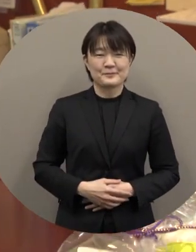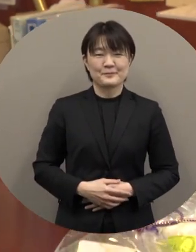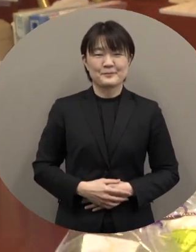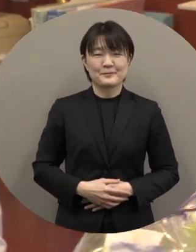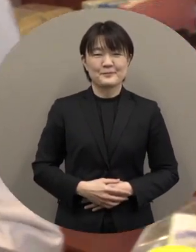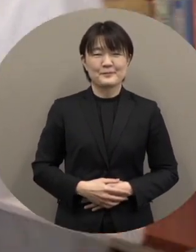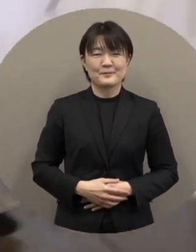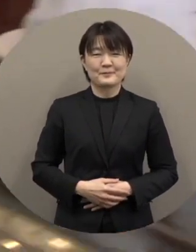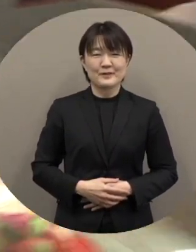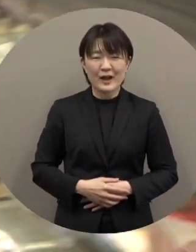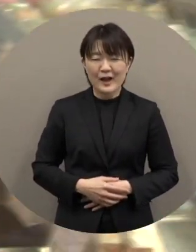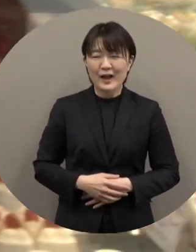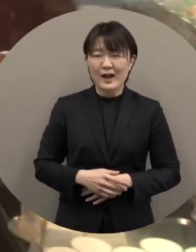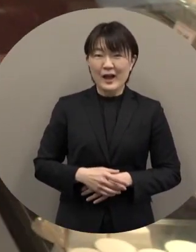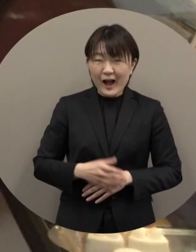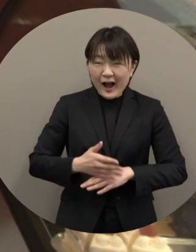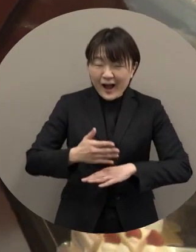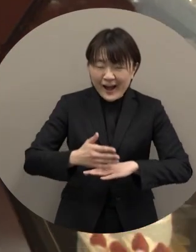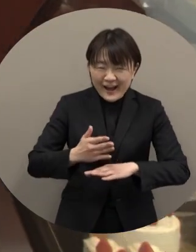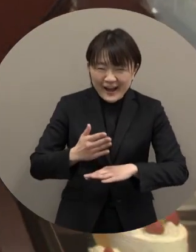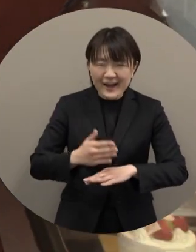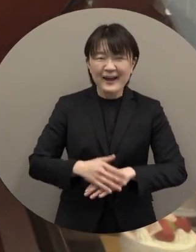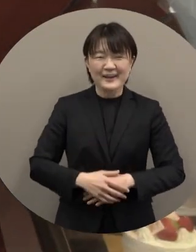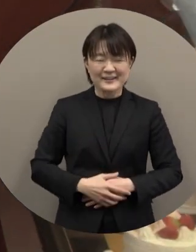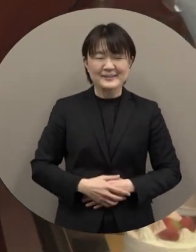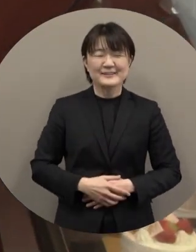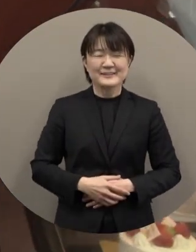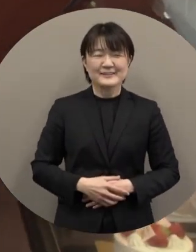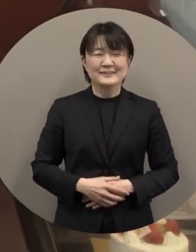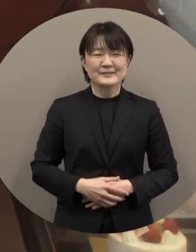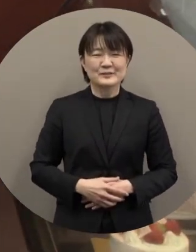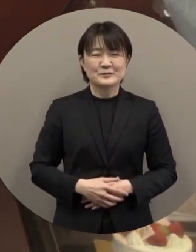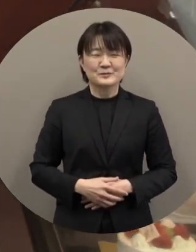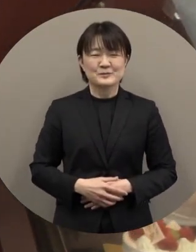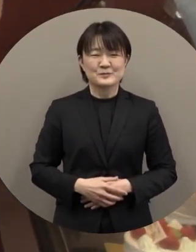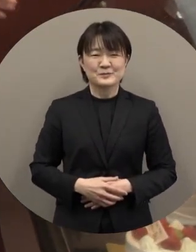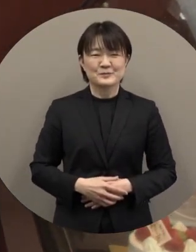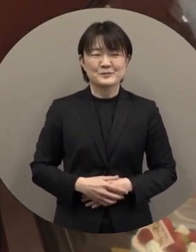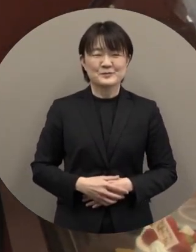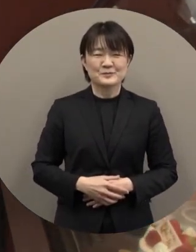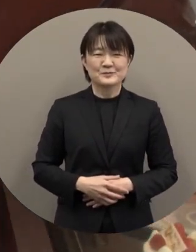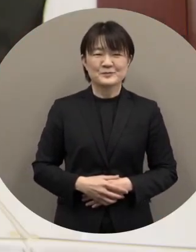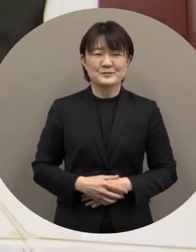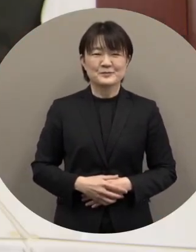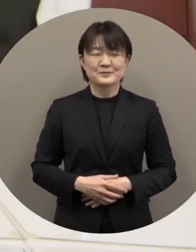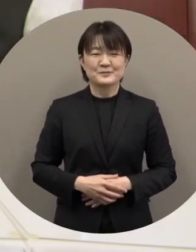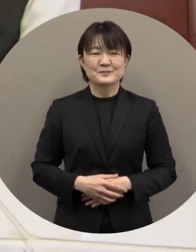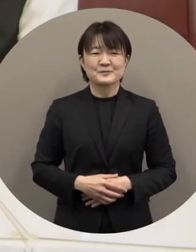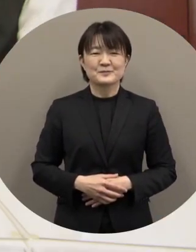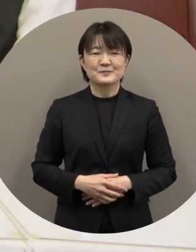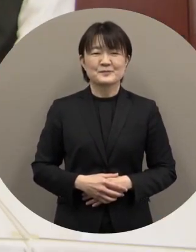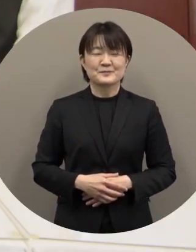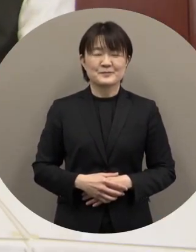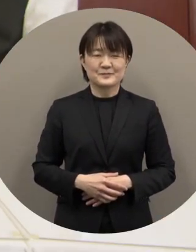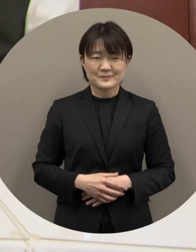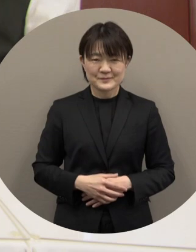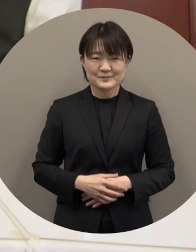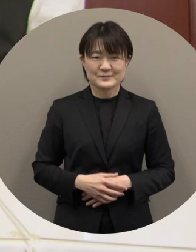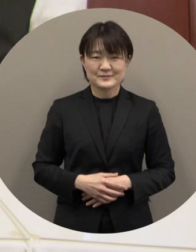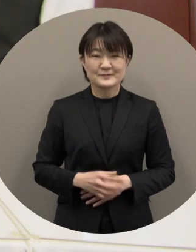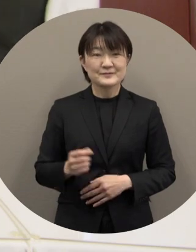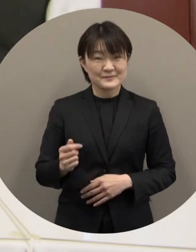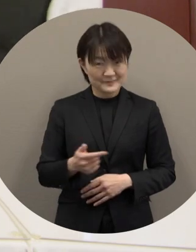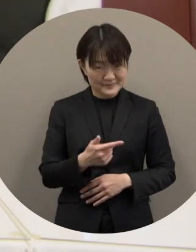すいません、そんなつもりじゃなかったです。 いいんです か？やった。 ということで早